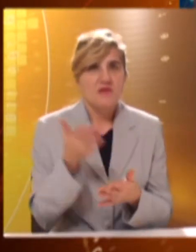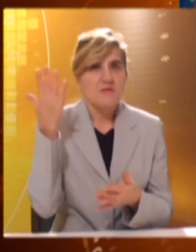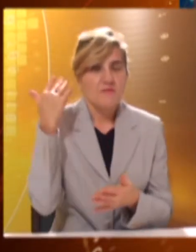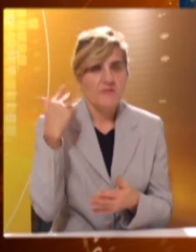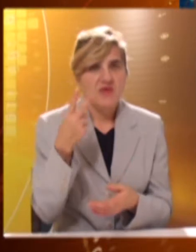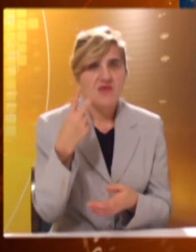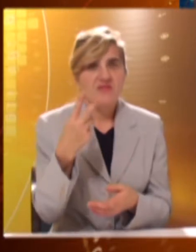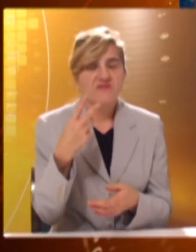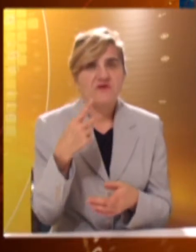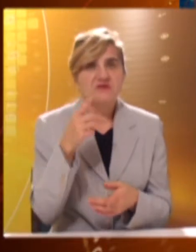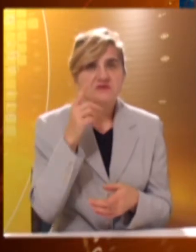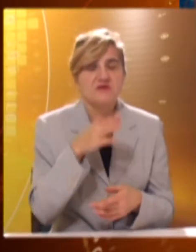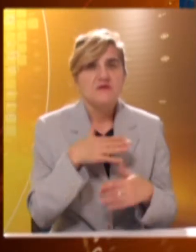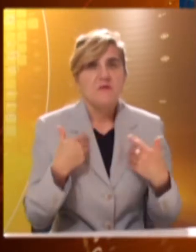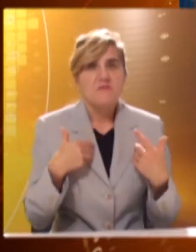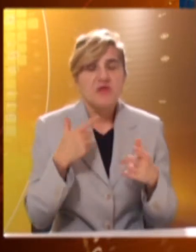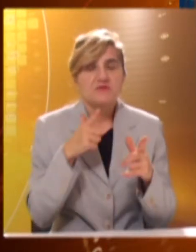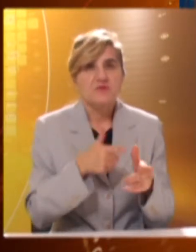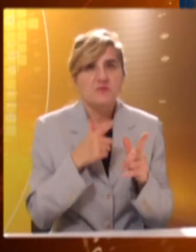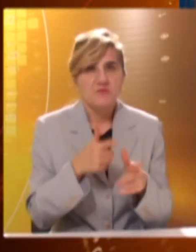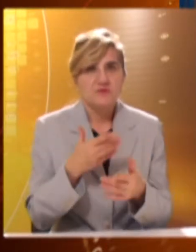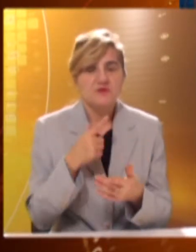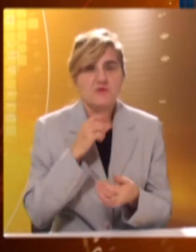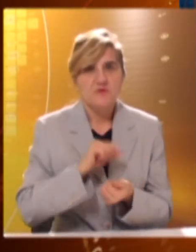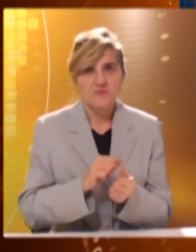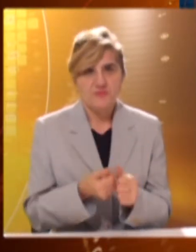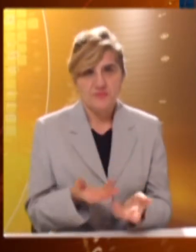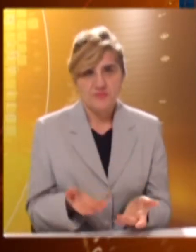čehoslovačkih studenata koji su protestovali protiv okupacije.